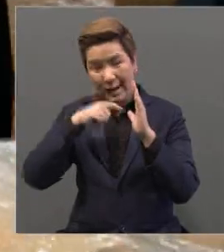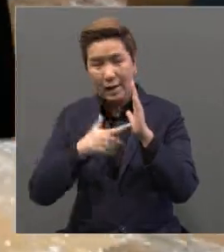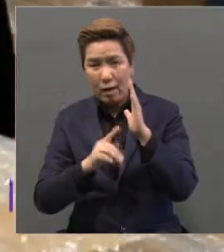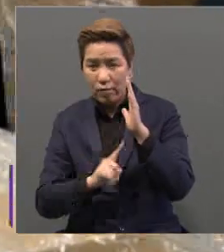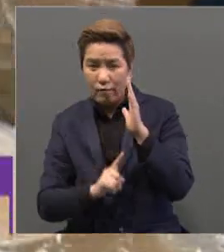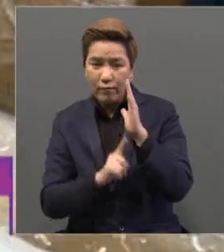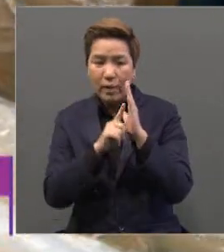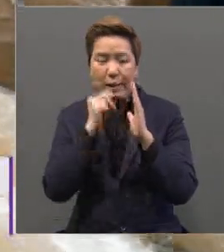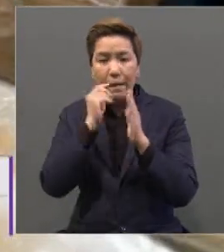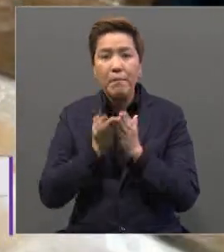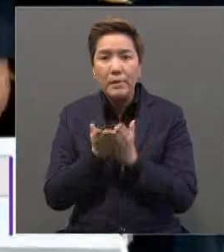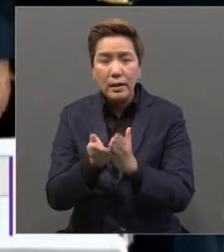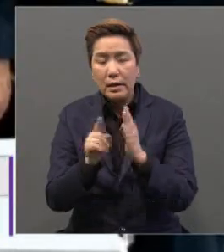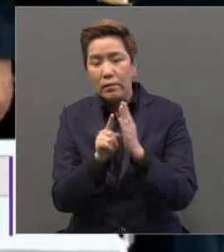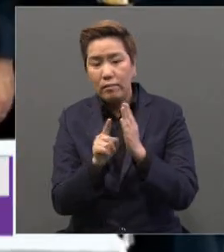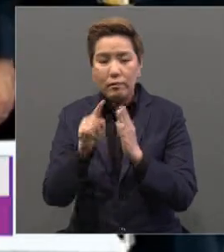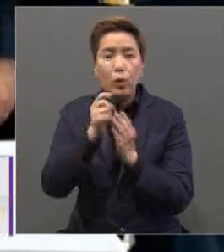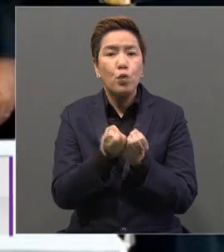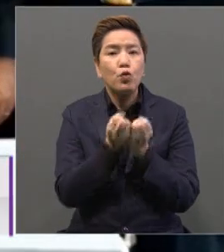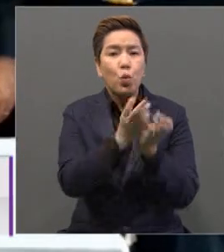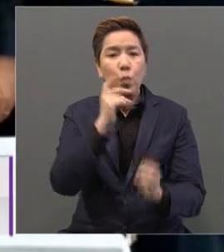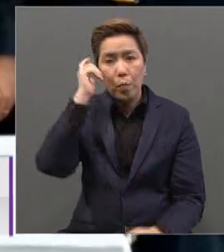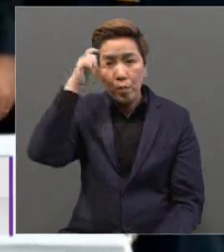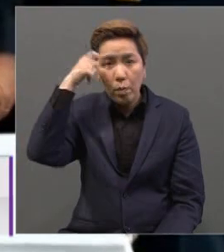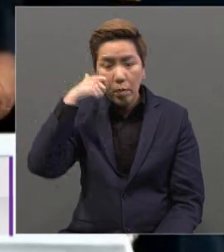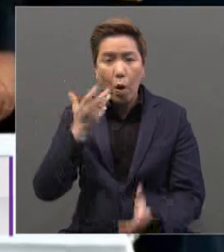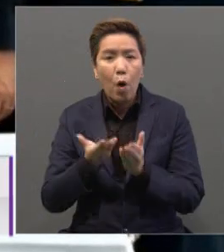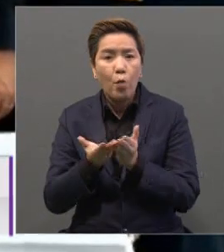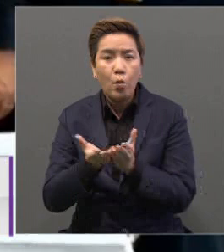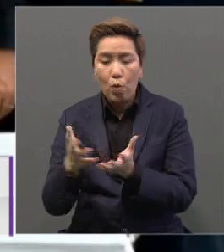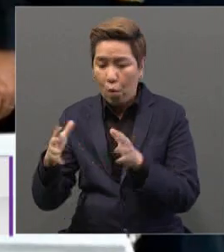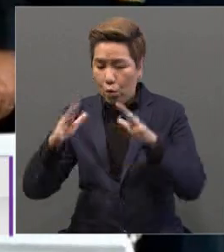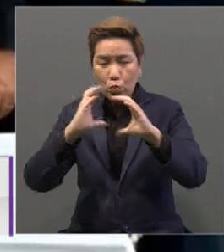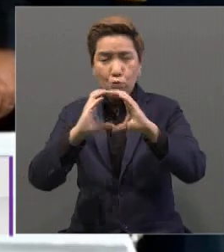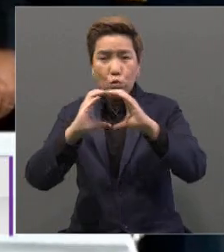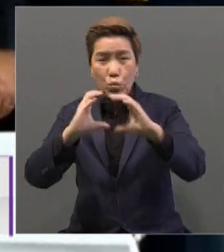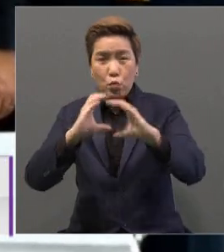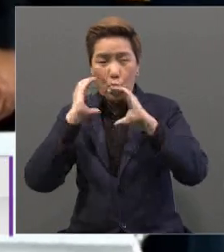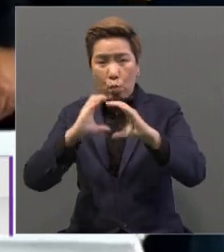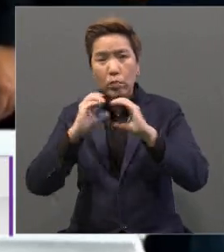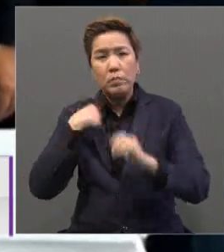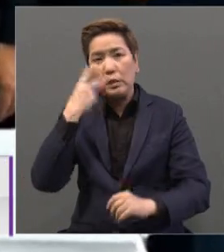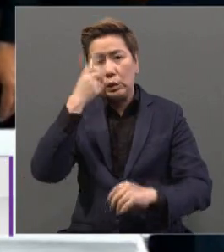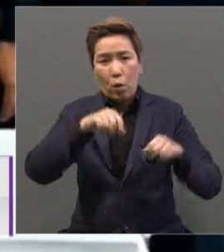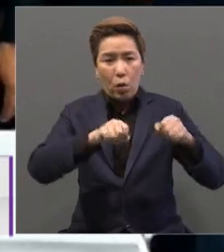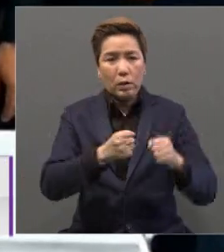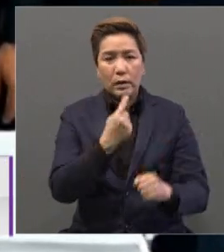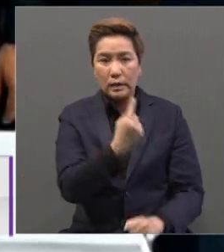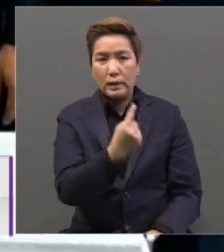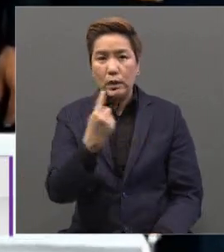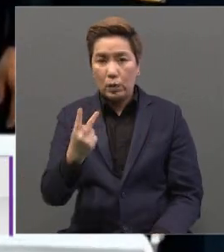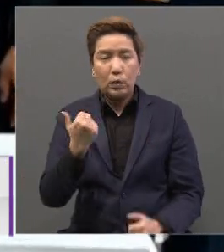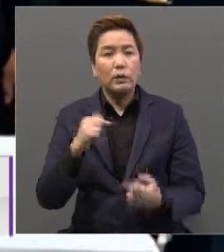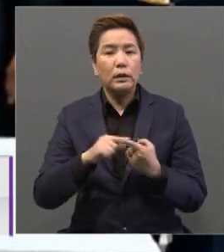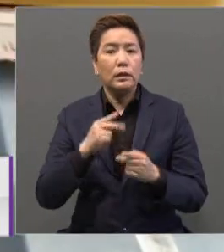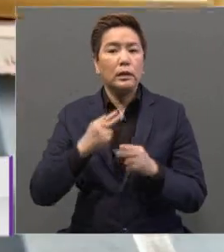างเรือแม่น้ำโขงเพื่อนำไปส่งที่ประเทศเมียนมาด้วยการขนแบบยกตู้จำนวน2ตู้คอนเทนเนอร์ค่ะท